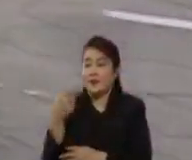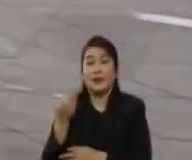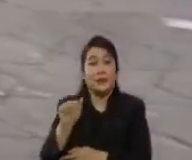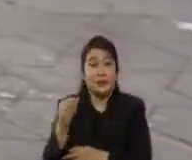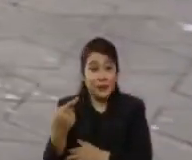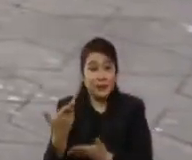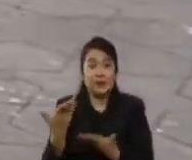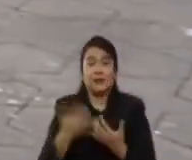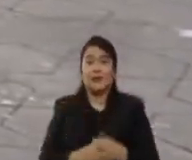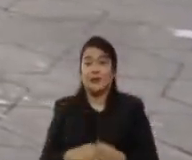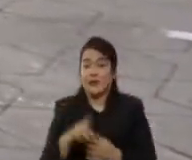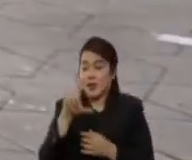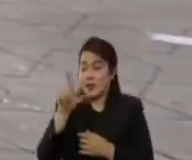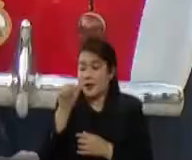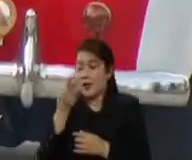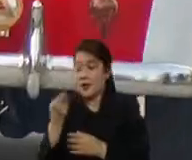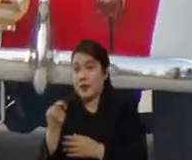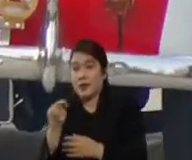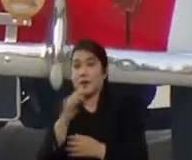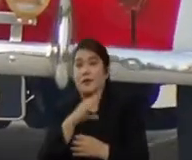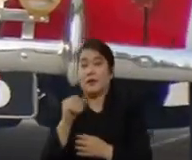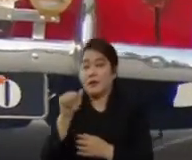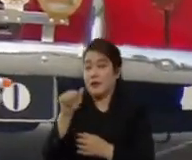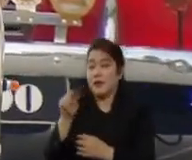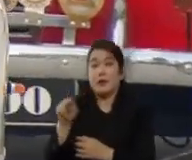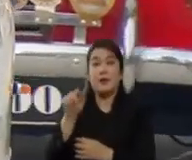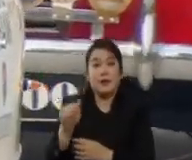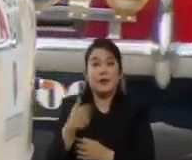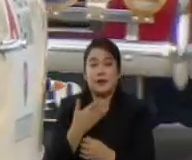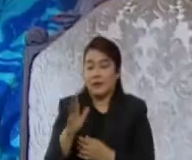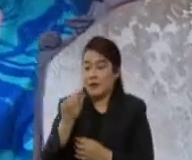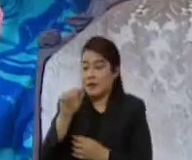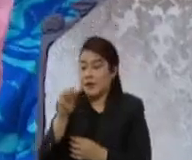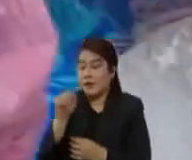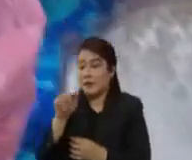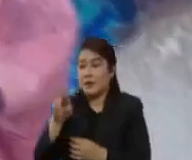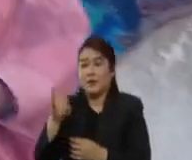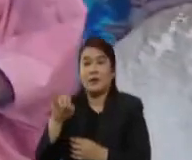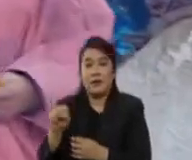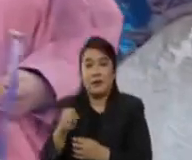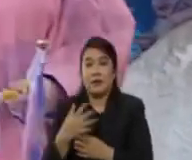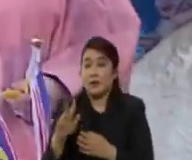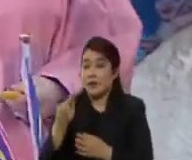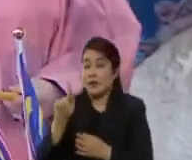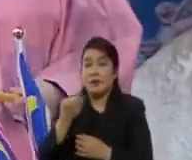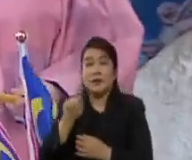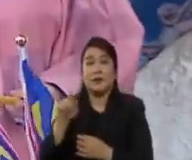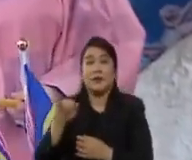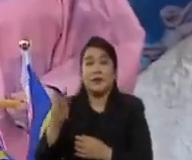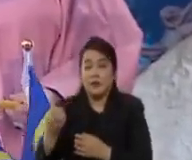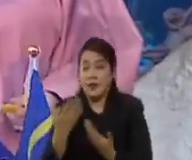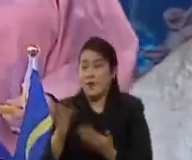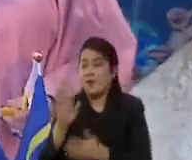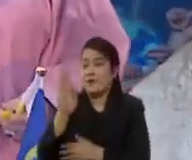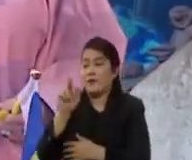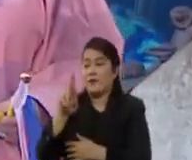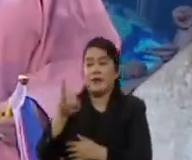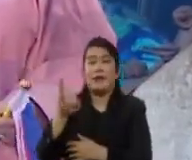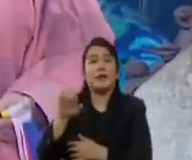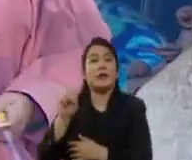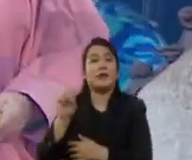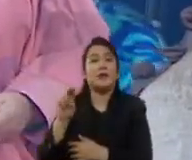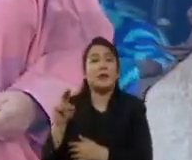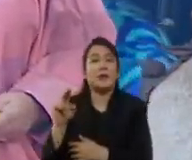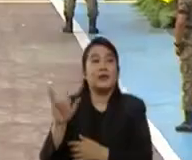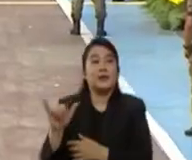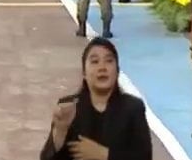Iskandar, Lan Siro, Ana Dahlia, Amaris, Kazim Nur, Farisha Irwayu, Fadil